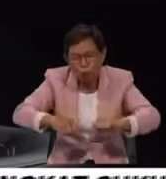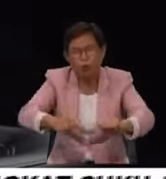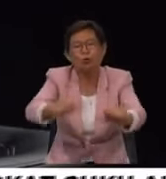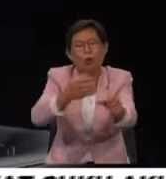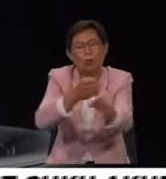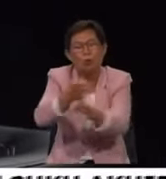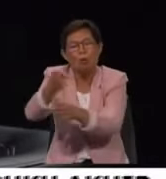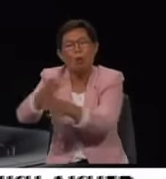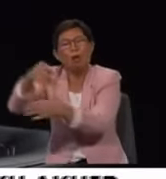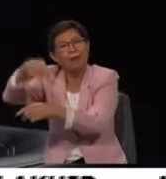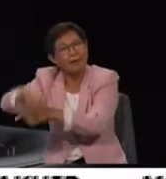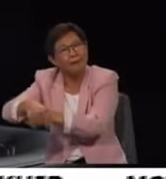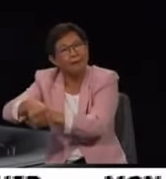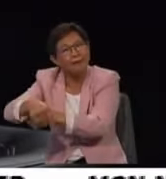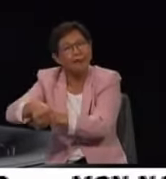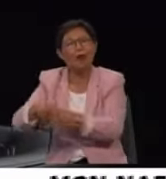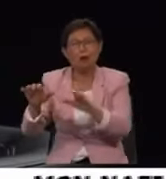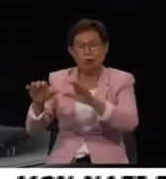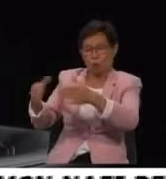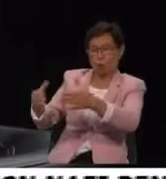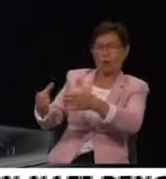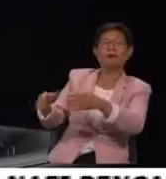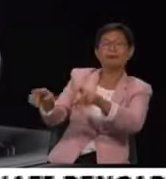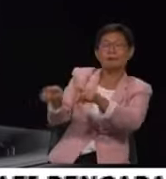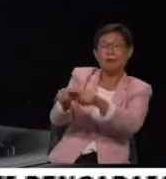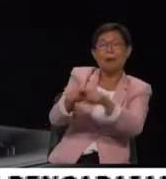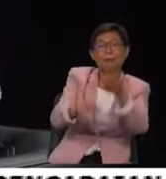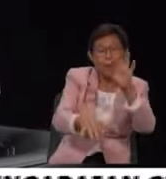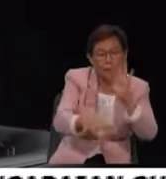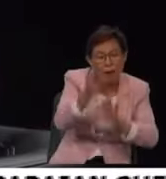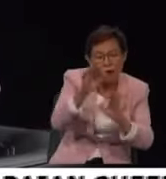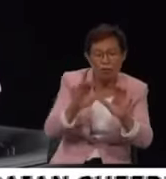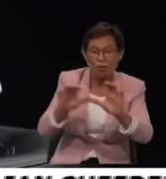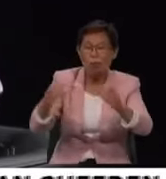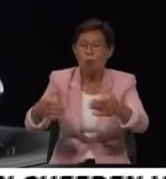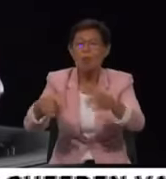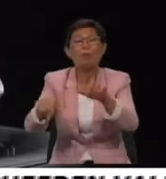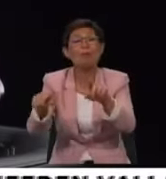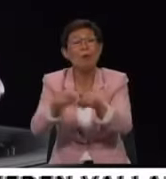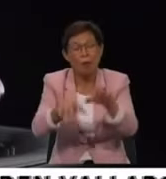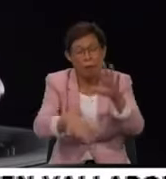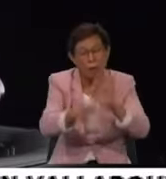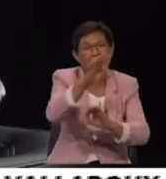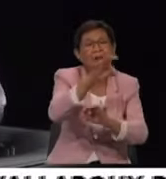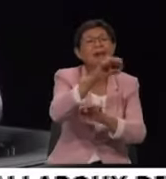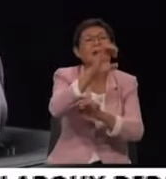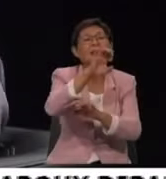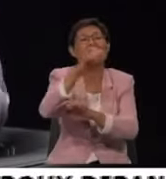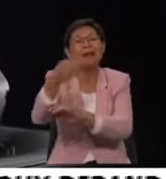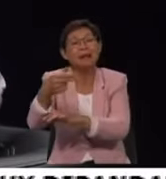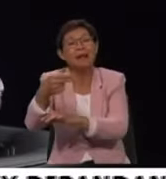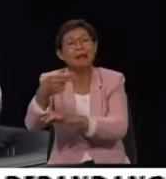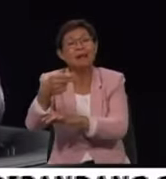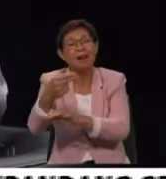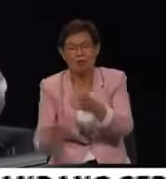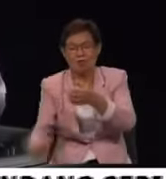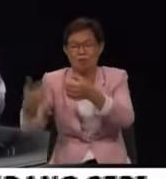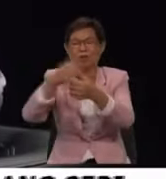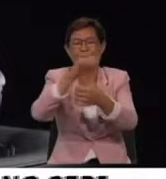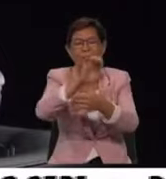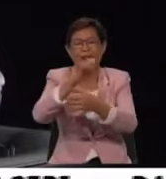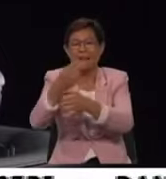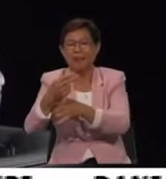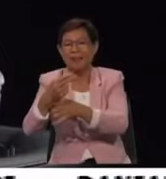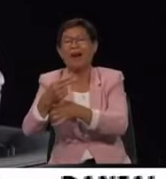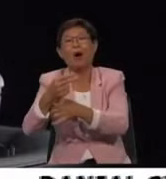dalam sektor-sektor ni tetapi kumpulan yang sama memilih eing sebagainya sebagai salah satu model untuk